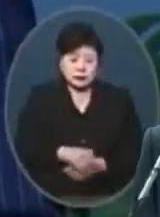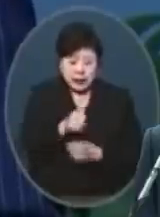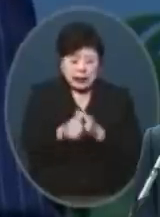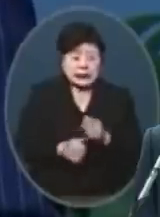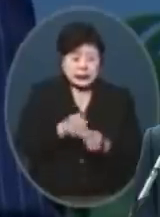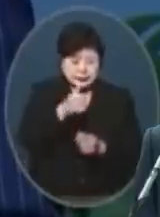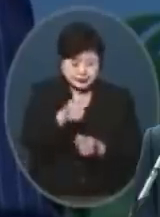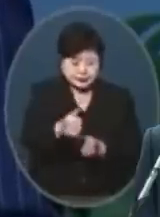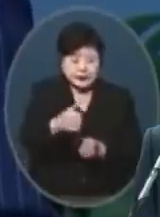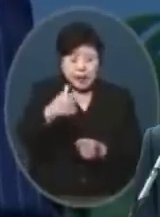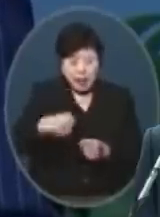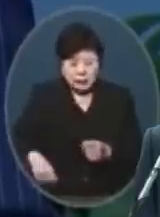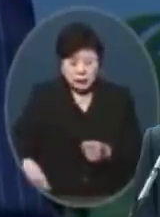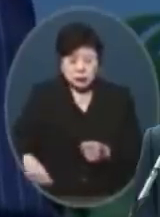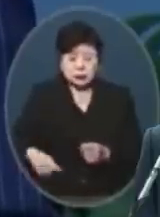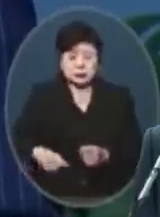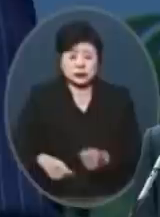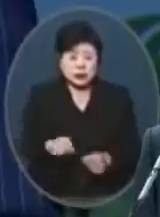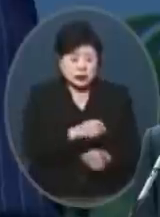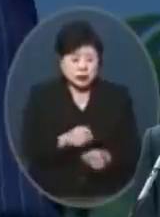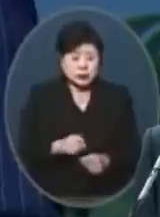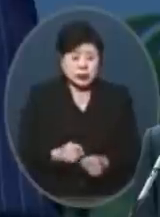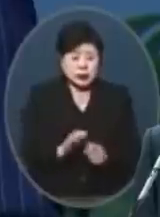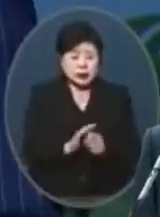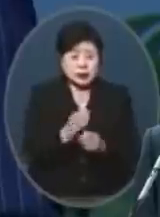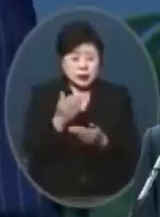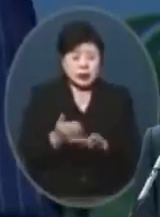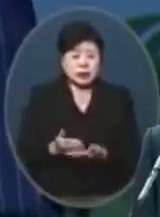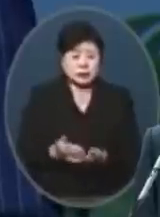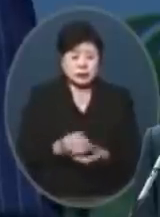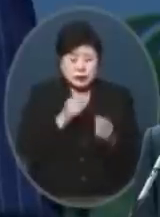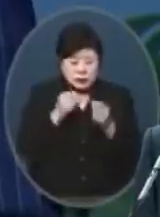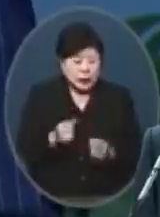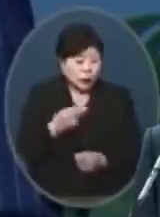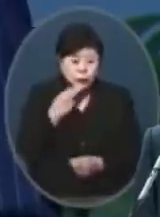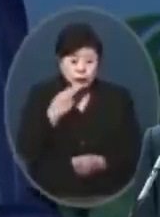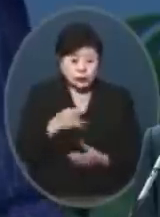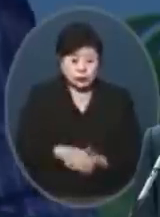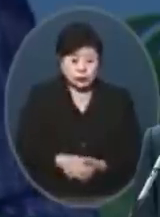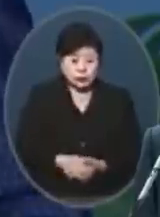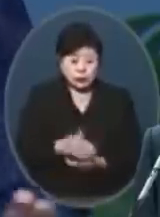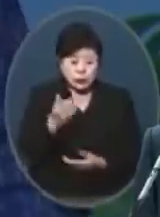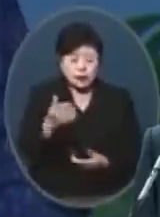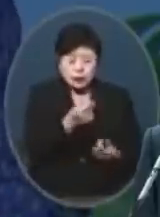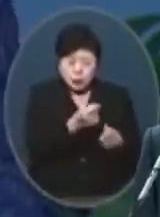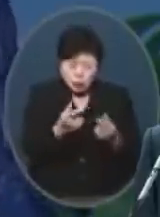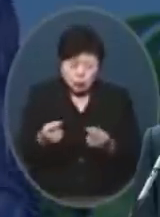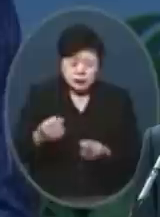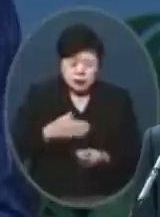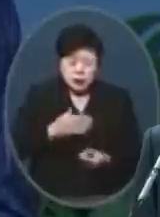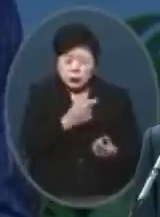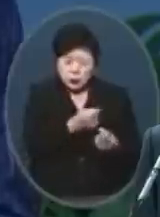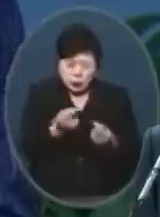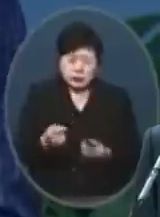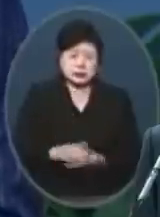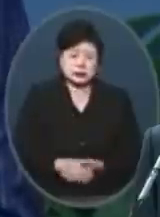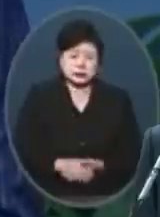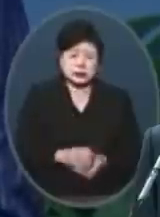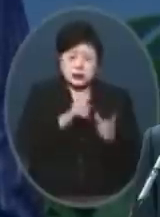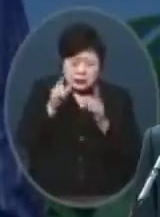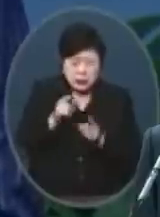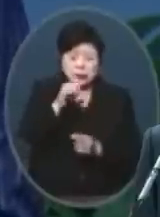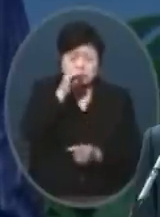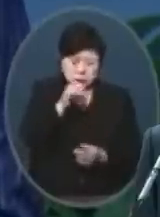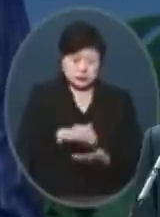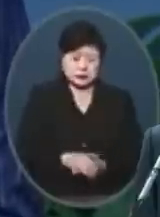하나님 아들로서의 특별한 대우를 받고 산 적이 없습니다. 여러분과 나와 똑같은 삶을